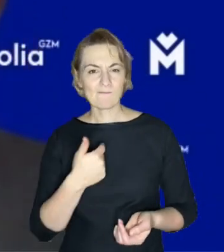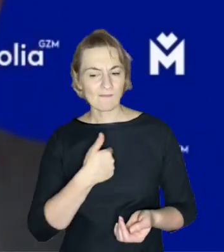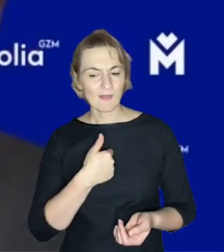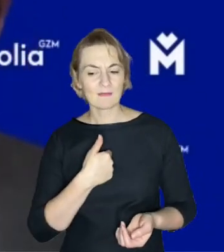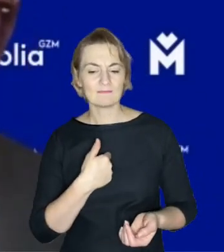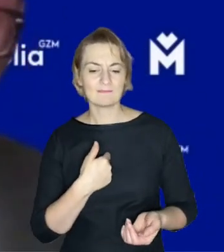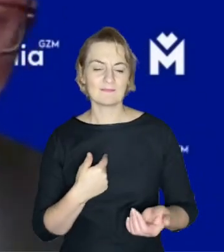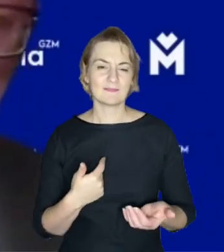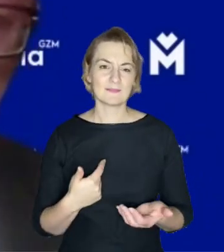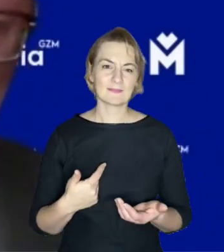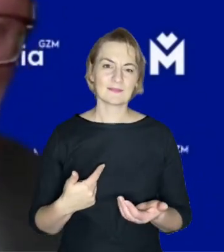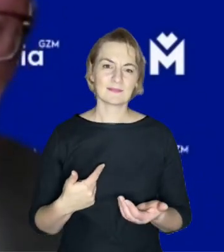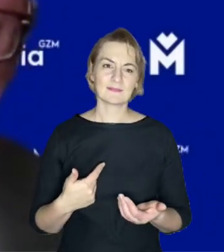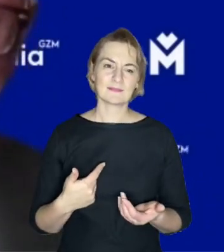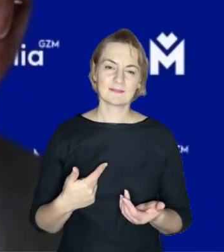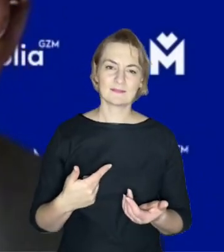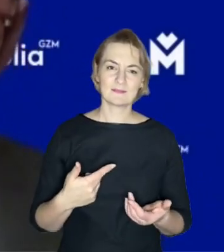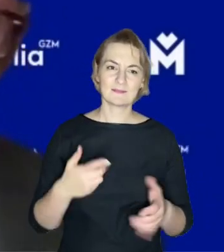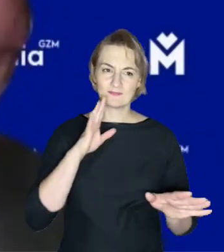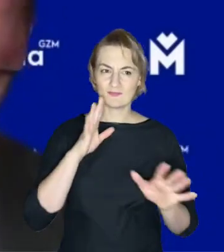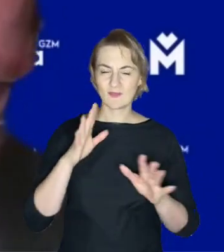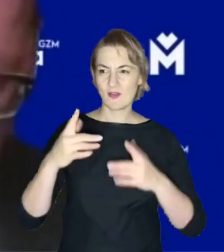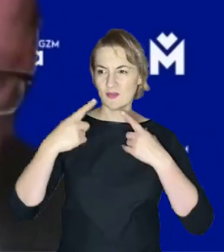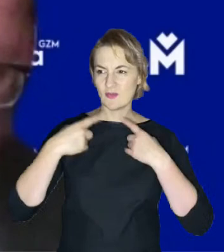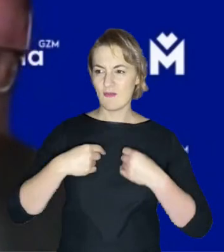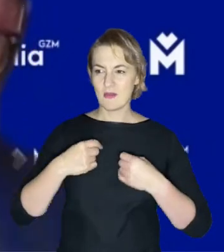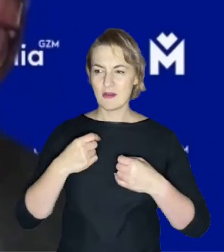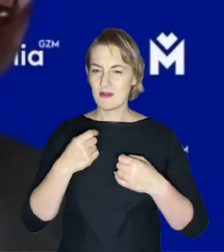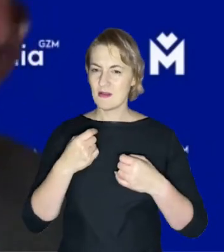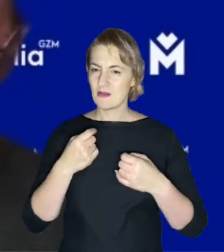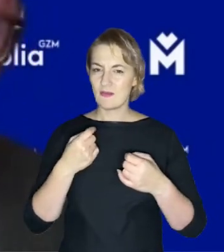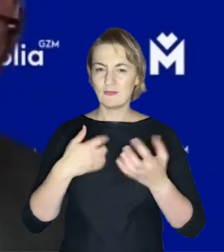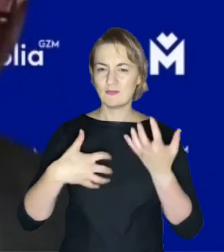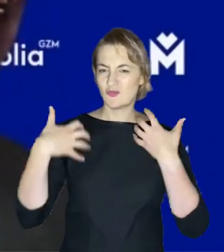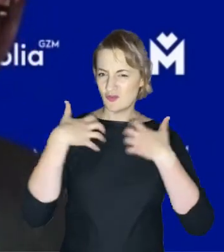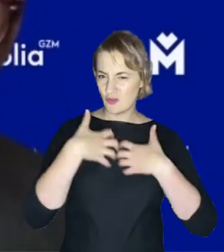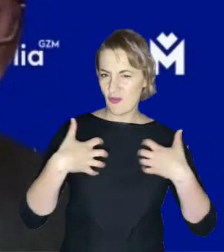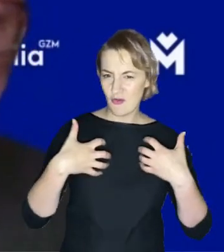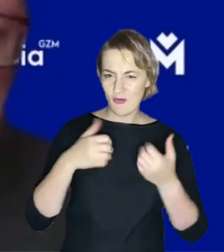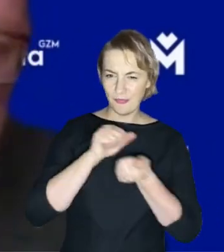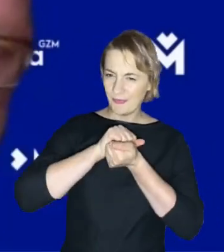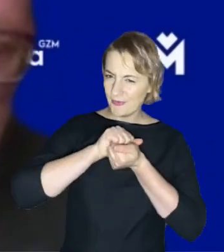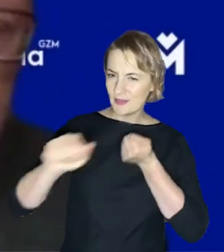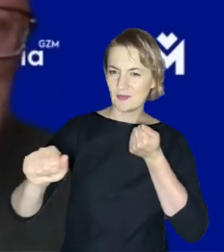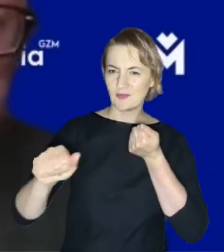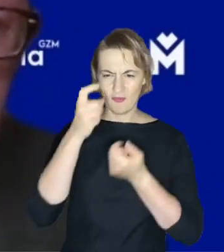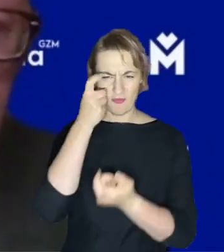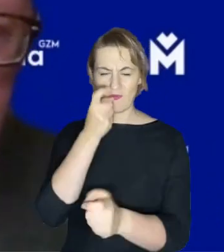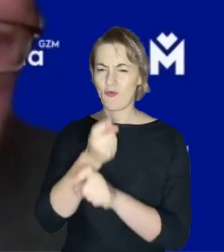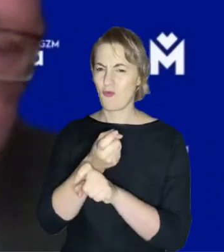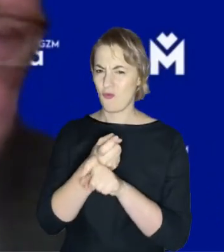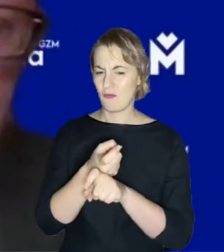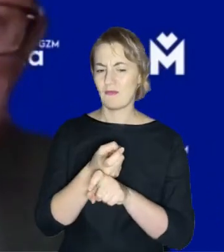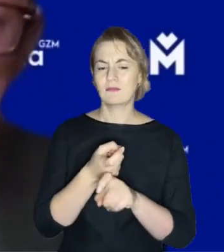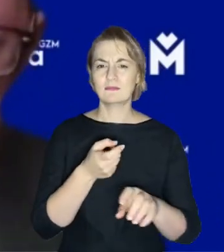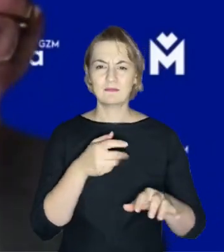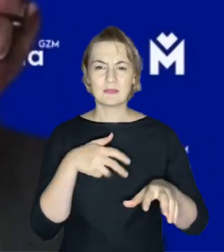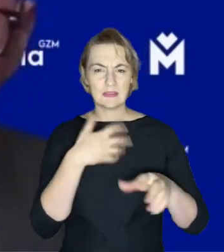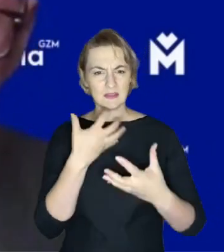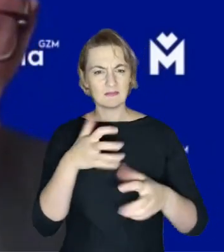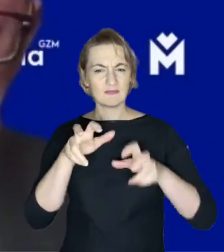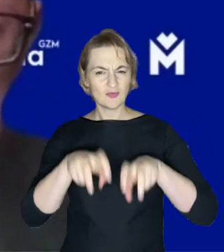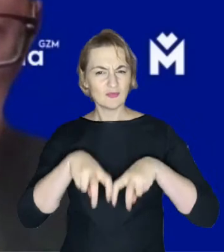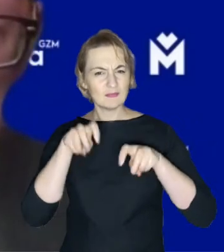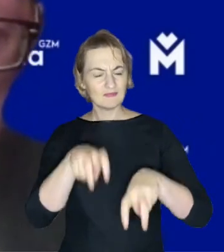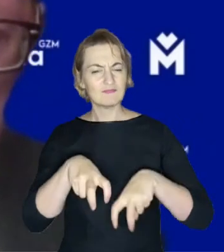osoby, które traktują przyrodę wrogo, są wrogo nastawione, no i ich celem jest eksploatacja,